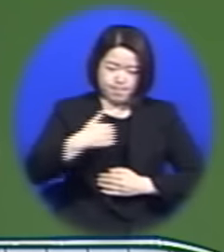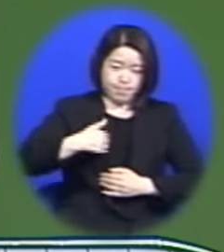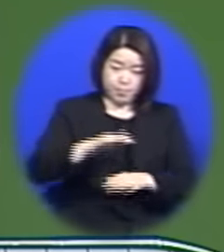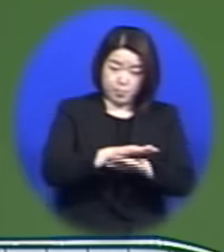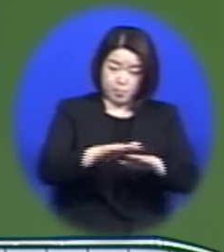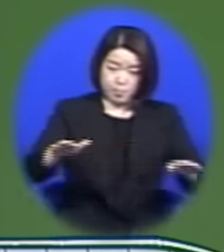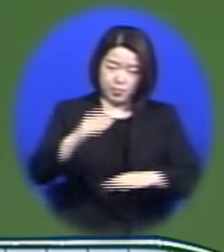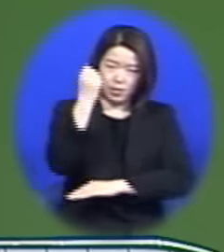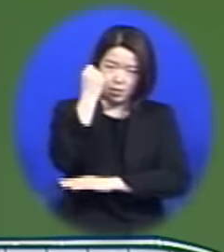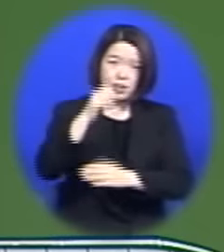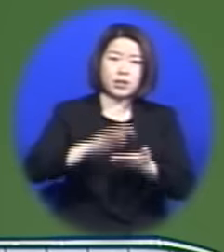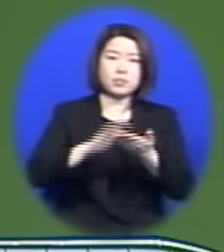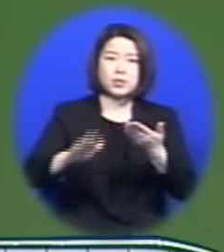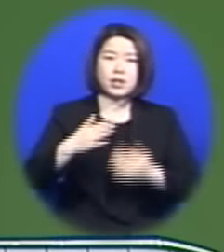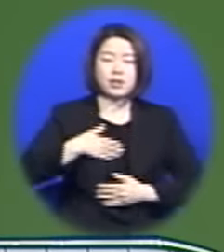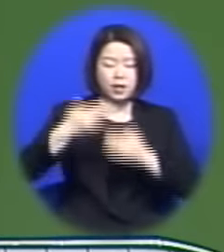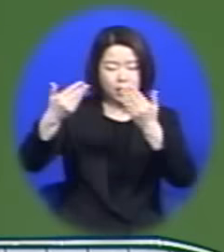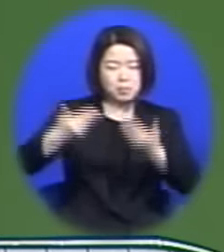받을